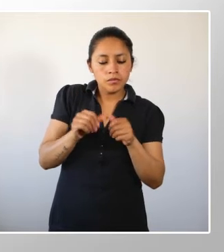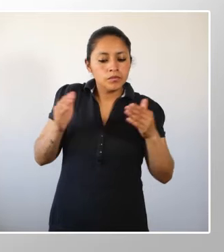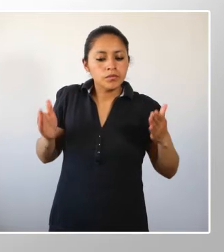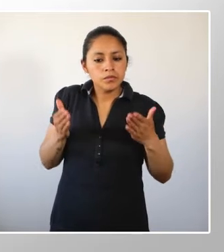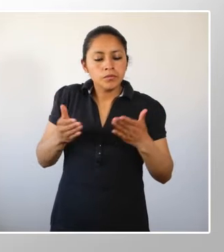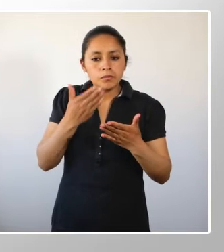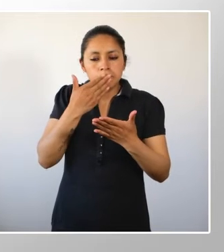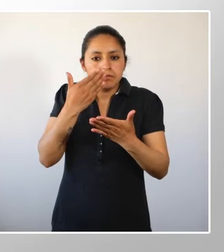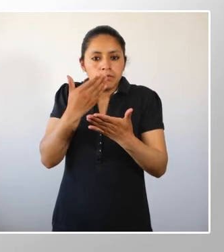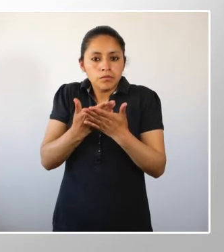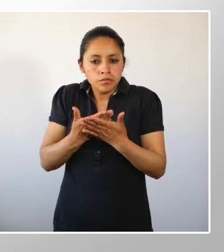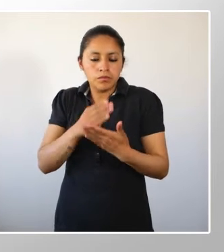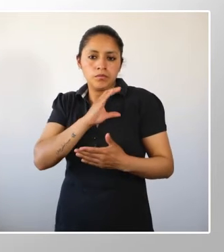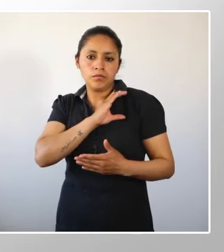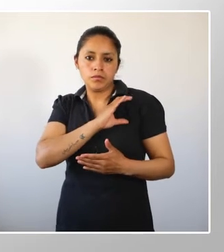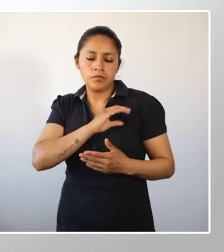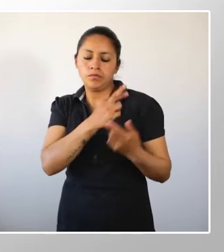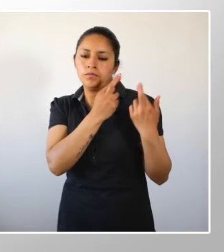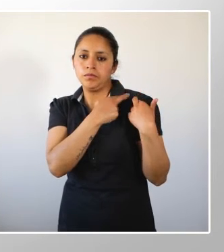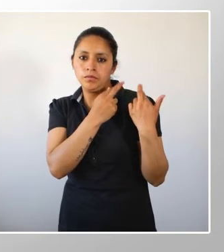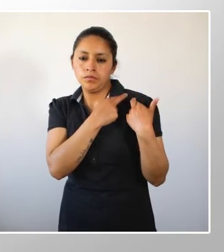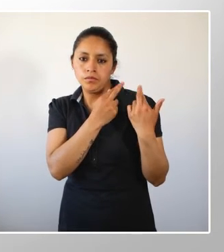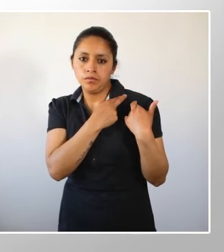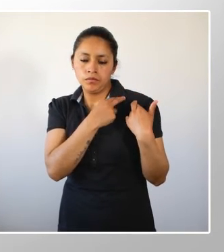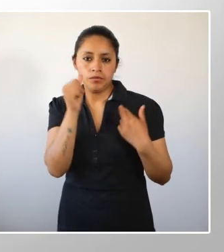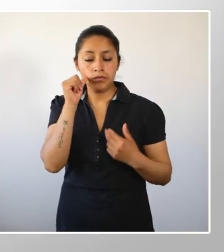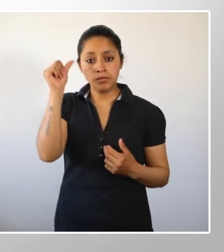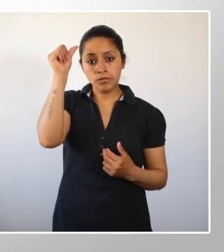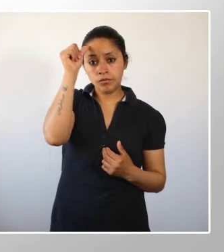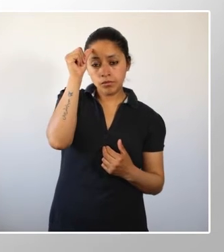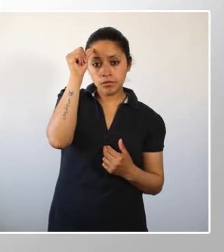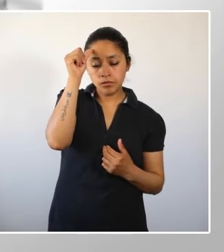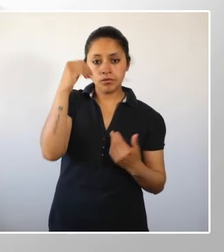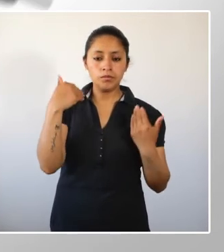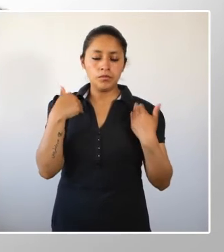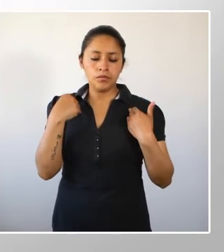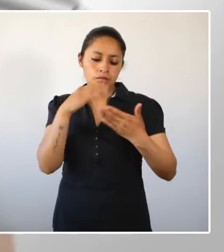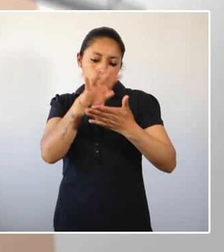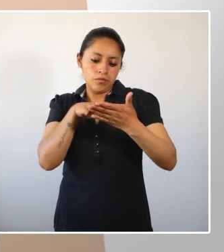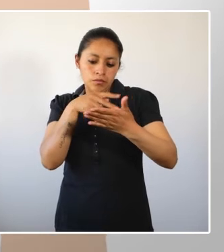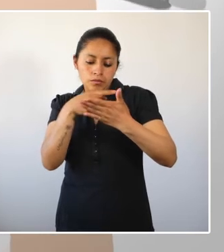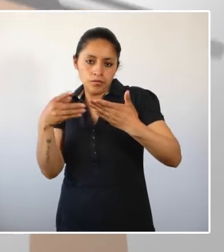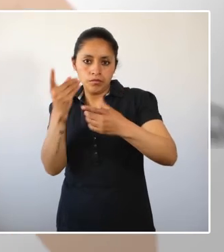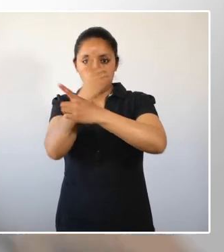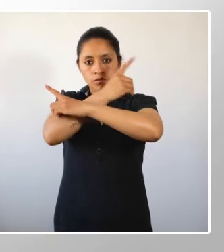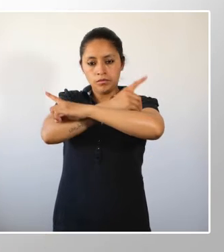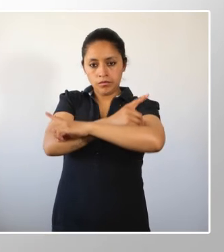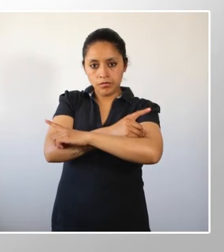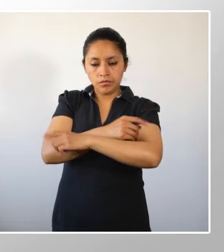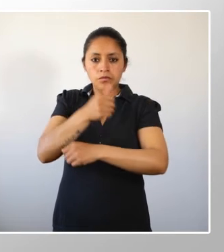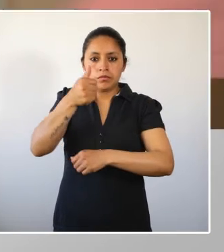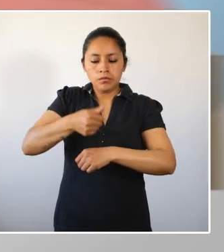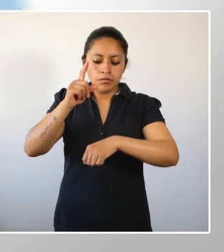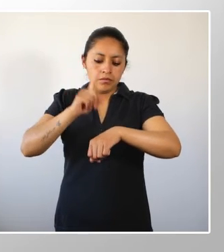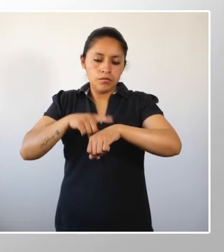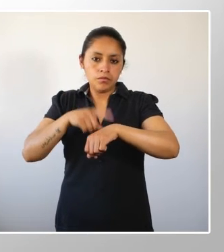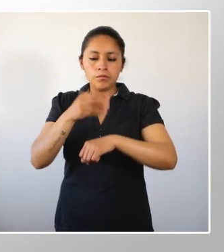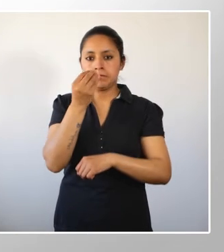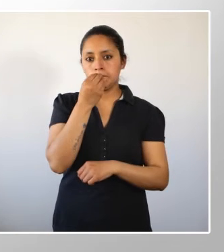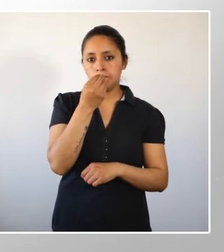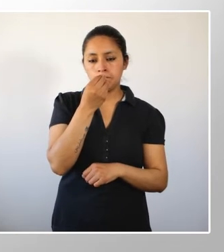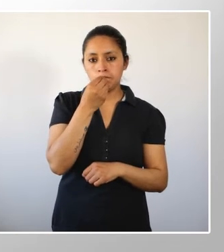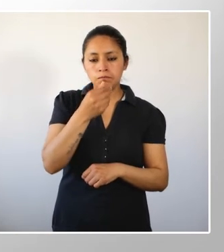Autostimanta okarina. Luluna, munakuna. Yuyay. Kaibuendratomu wa sibi kalyarin. Chaira ikuma kinchis